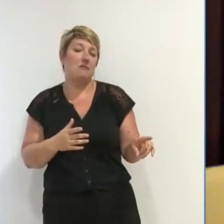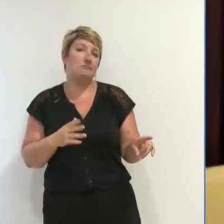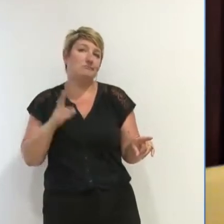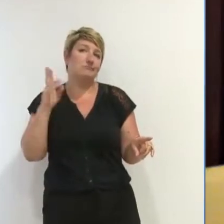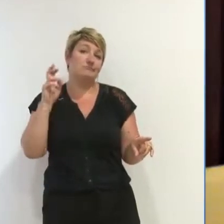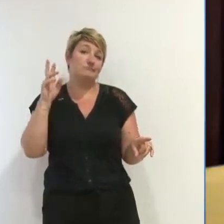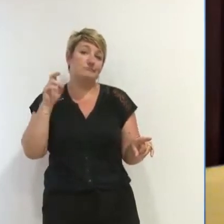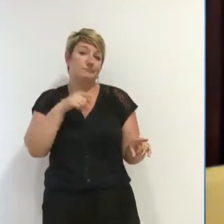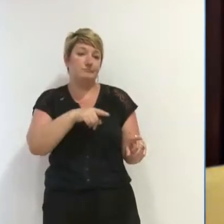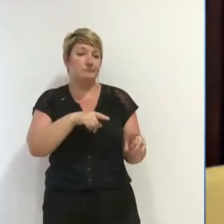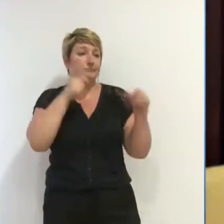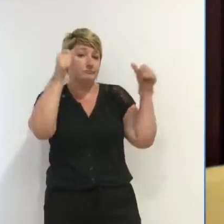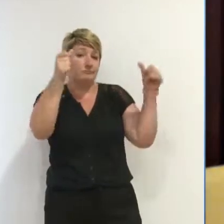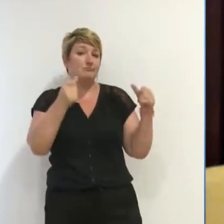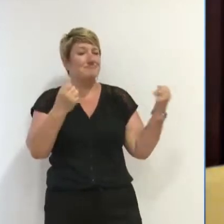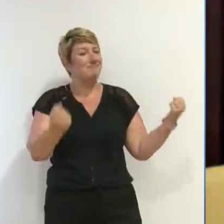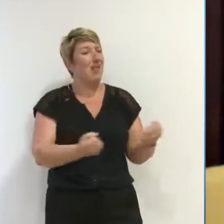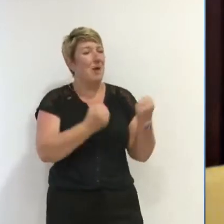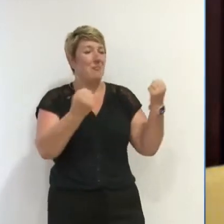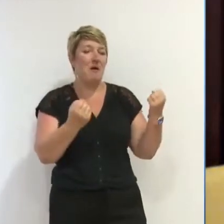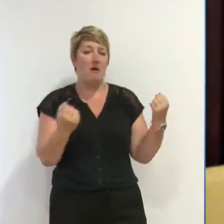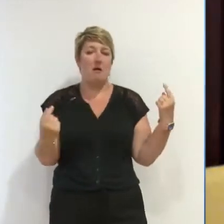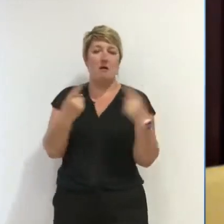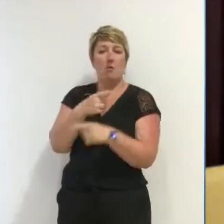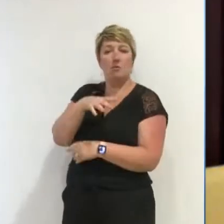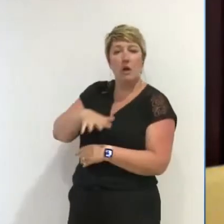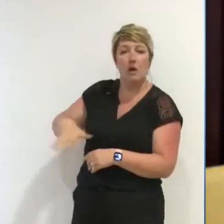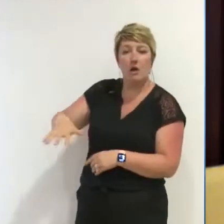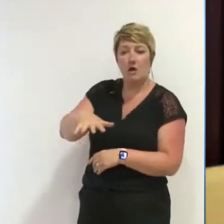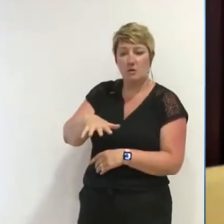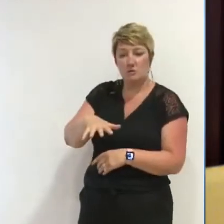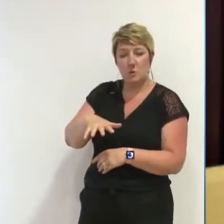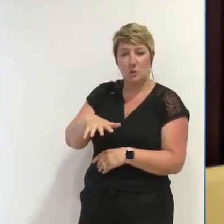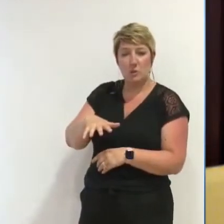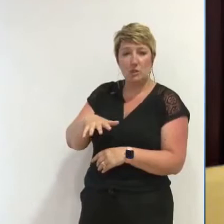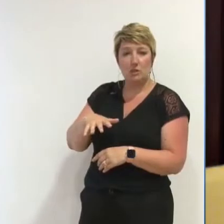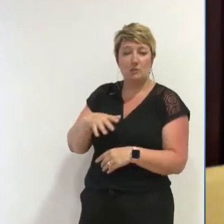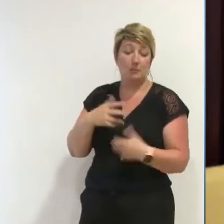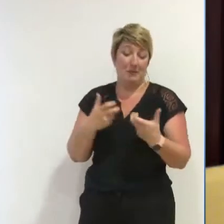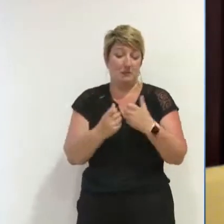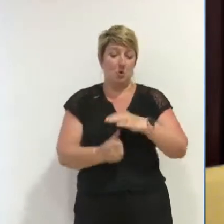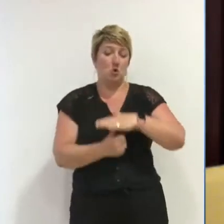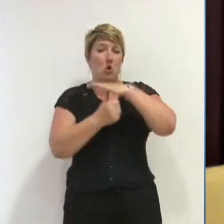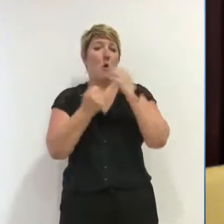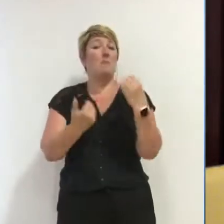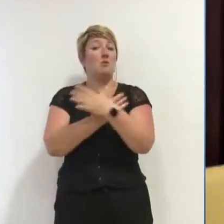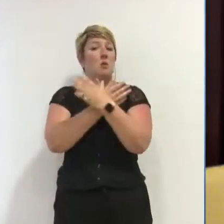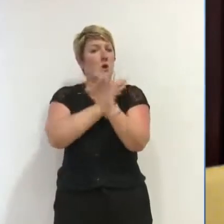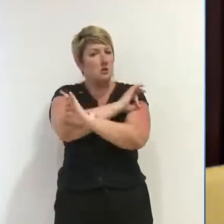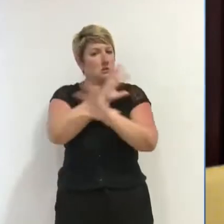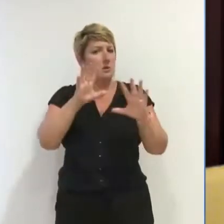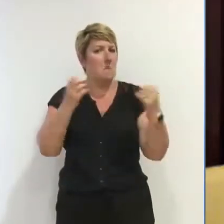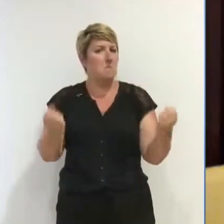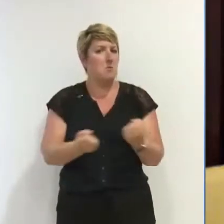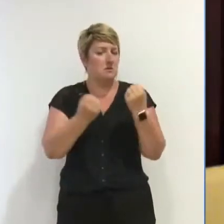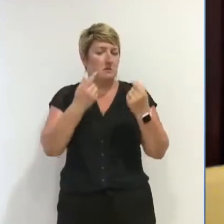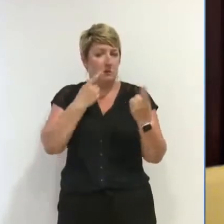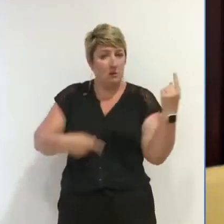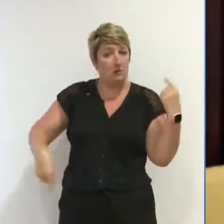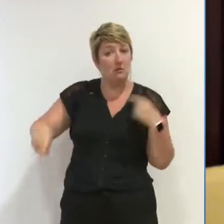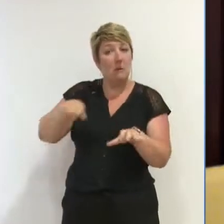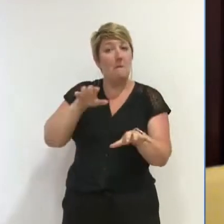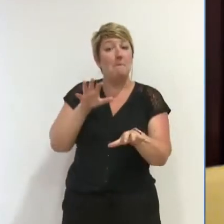qui ne seraient pas soumis à cette publicité, et sur le fait que si on garde un cœur de métropole sans publicité, il y avait un risque de voir les autres